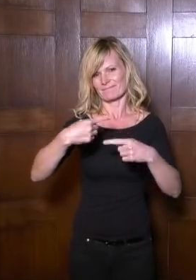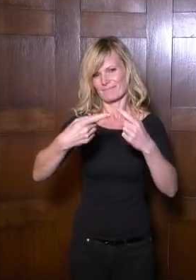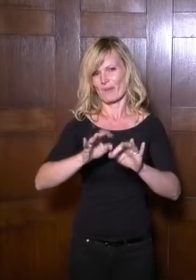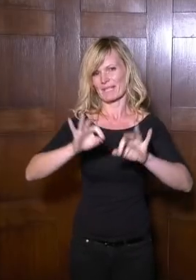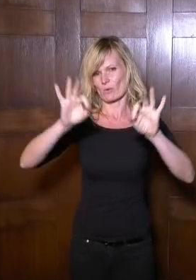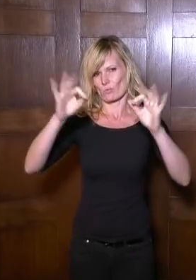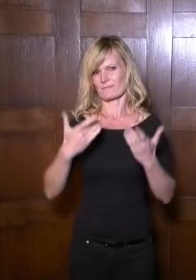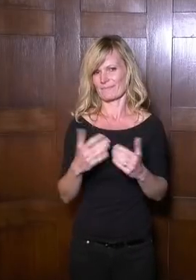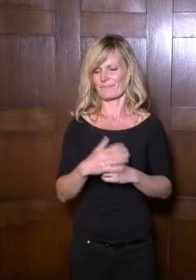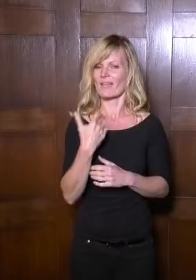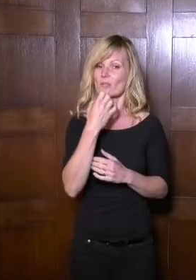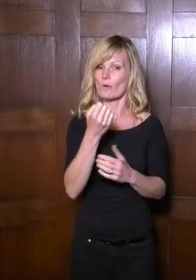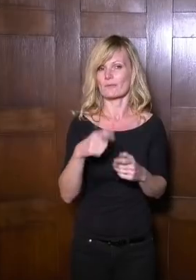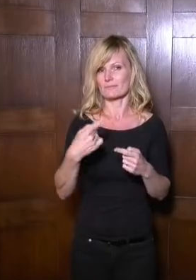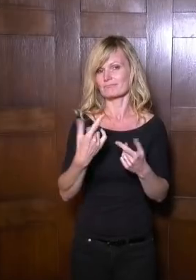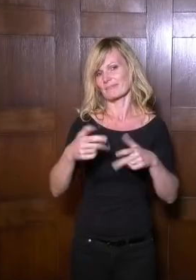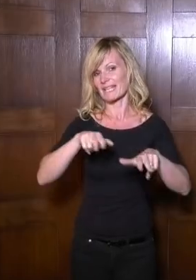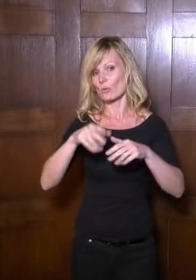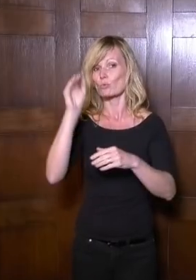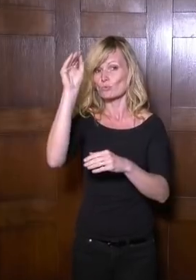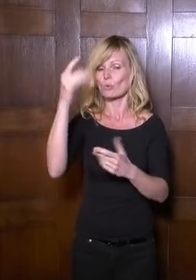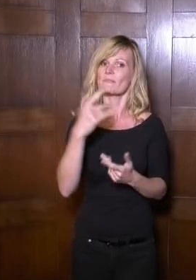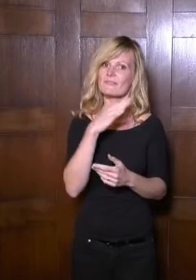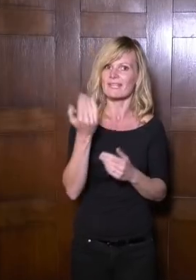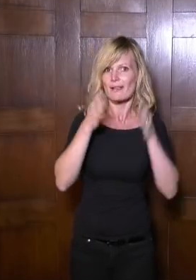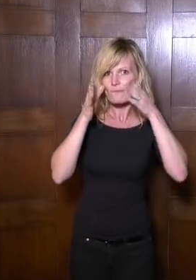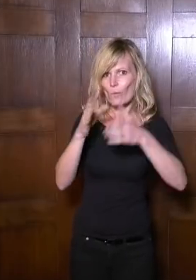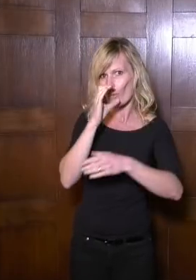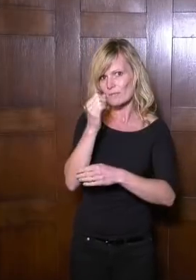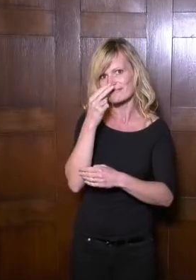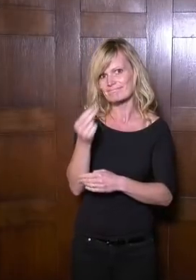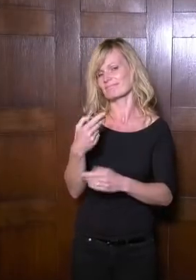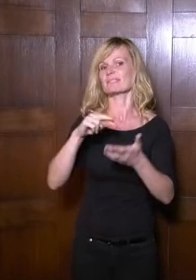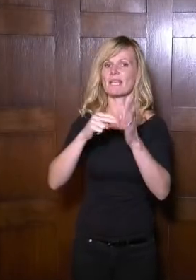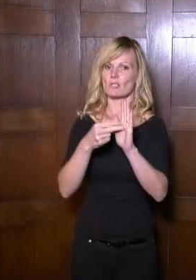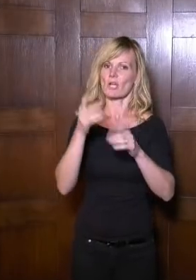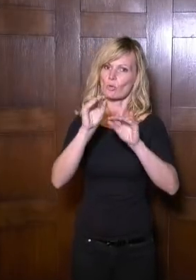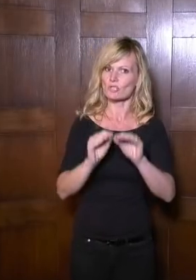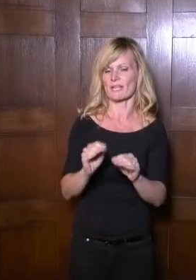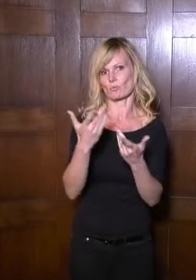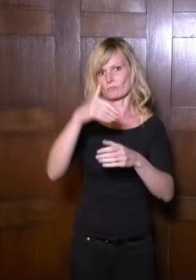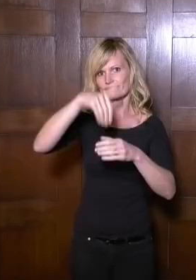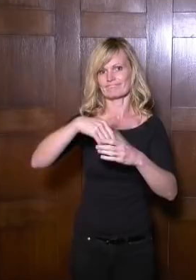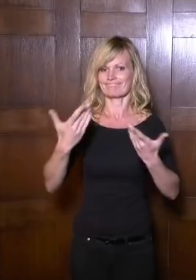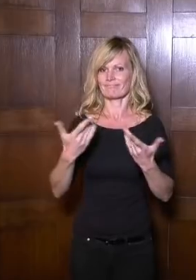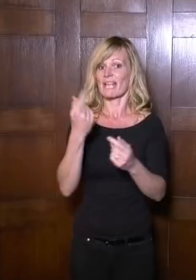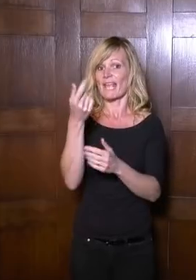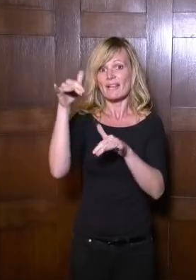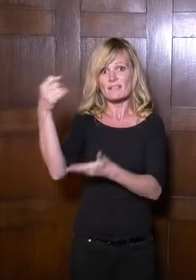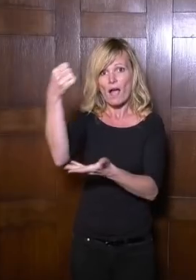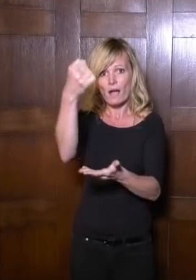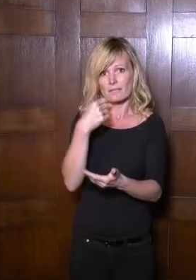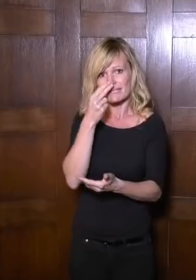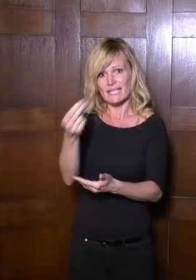werden und ich hoffe einfach, dass auch die Regierung zukünftig sehr viel Fokus darauf legen wird, auch in der Infrastruktur, weil das Geld ist da und das haben wir